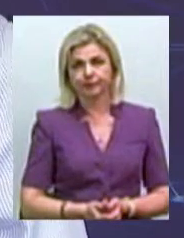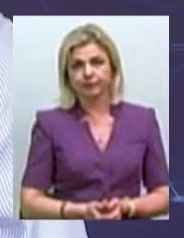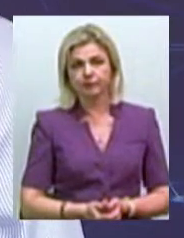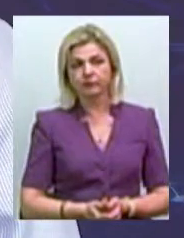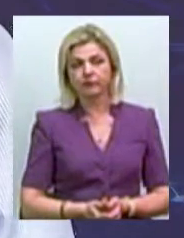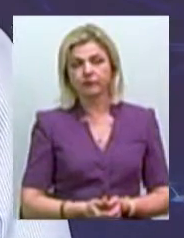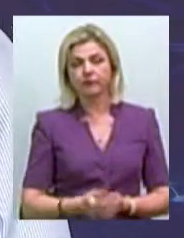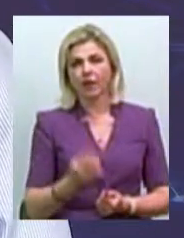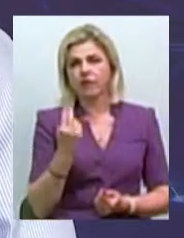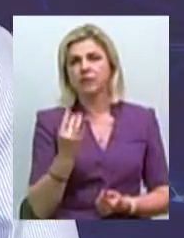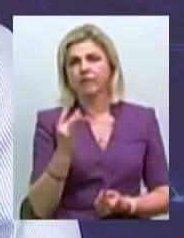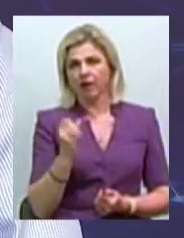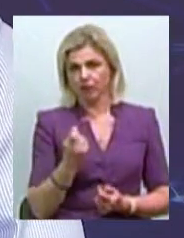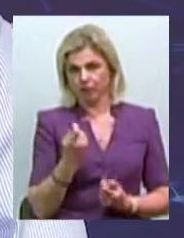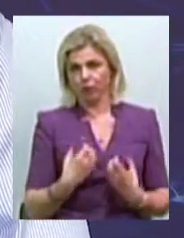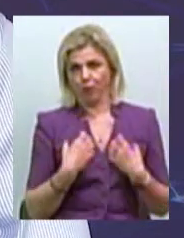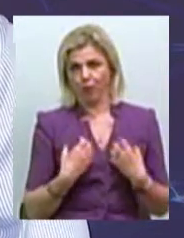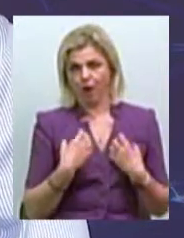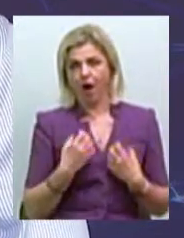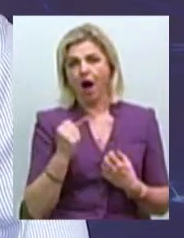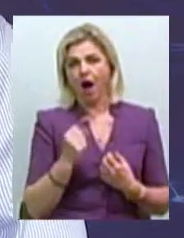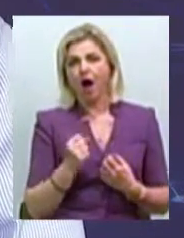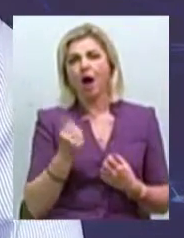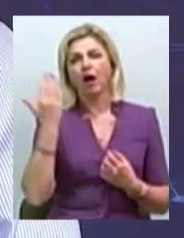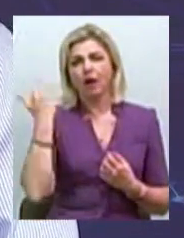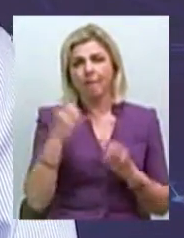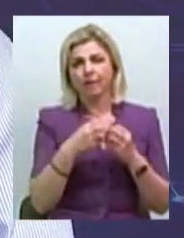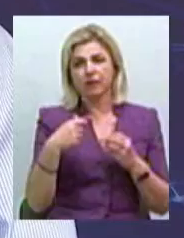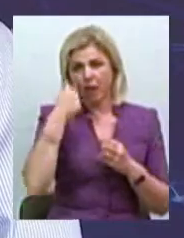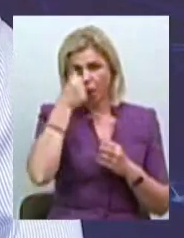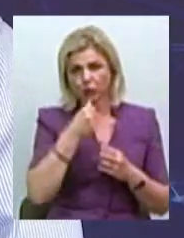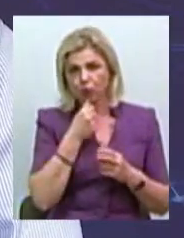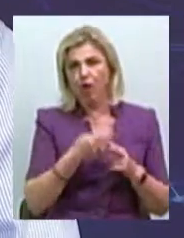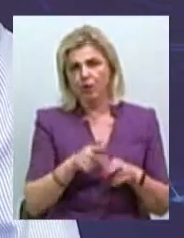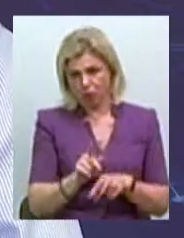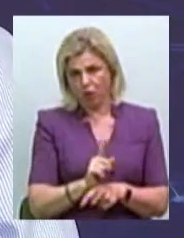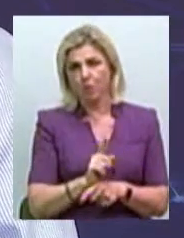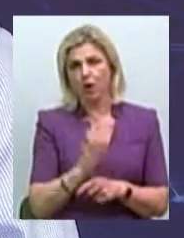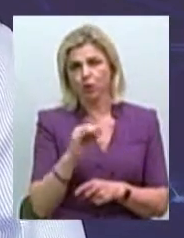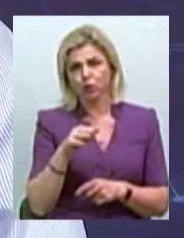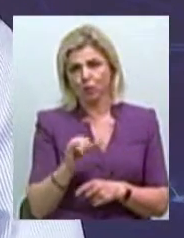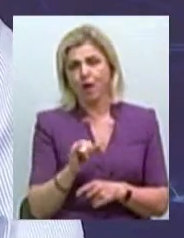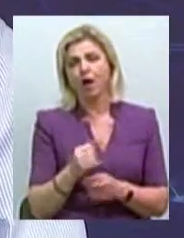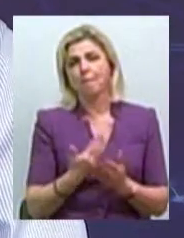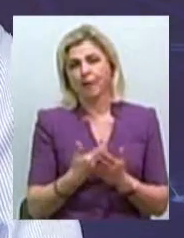Цифра трошки лякає, але в розрізі 15 років це нормальна підйомна сума, це близько